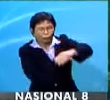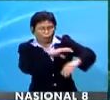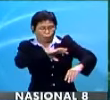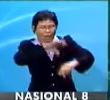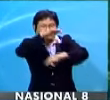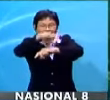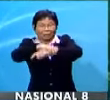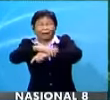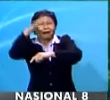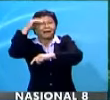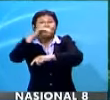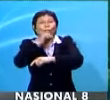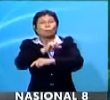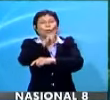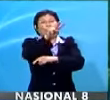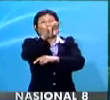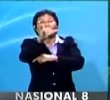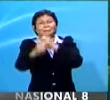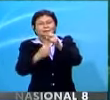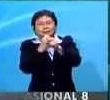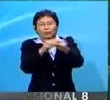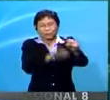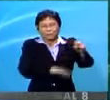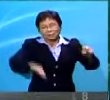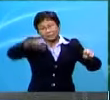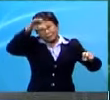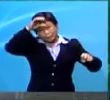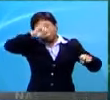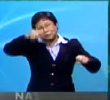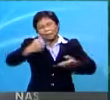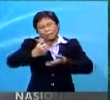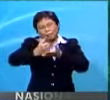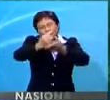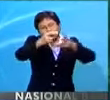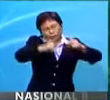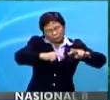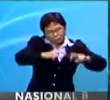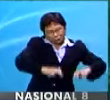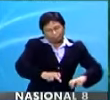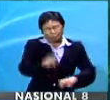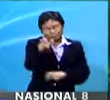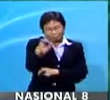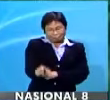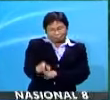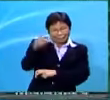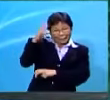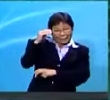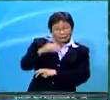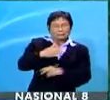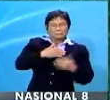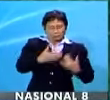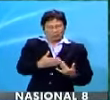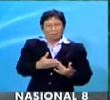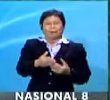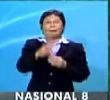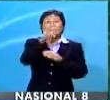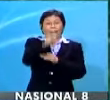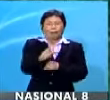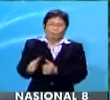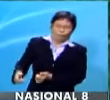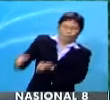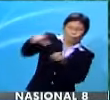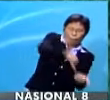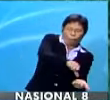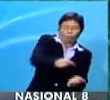menahan seorang lelaki berusia 26 tahun di sekitar cyberjaya bagi membantu siasatan suspek dilapor mengaku mencampak mangsa dari atas